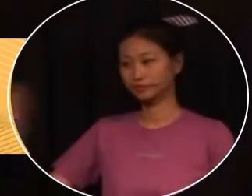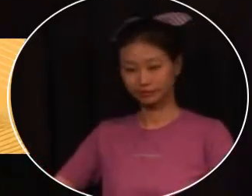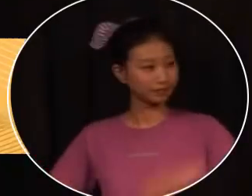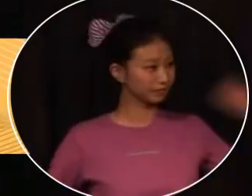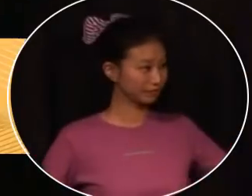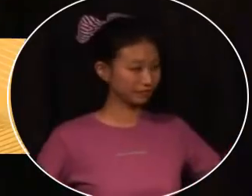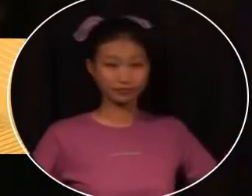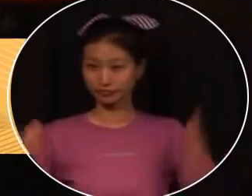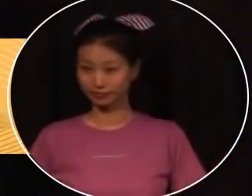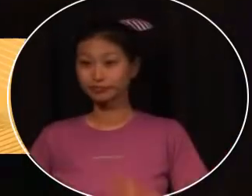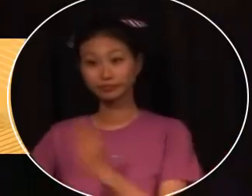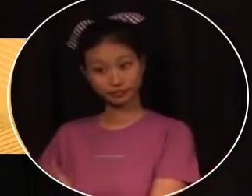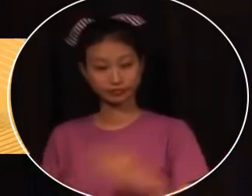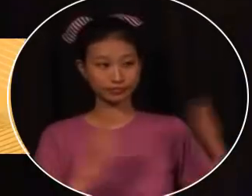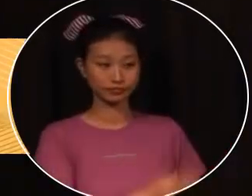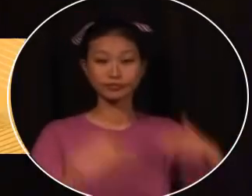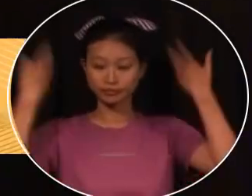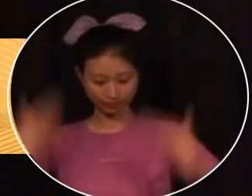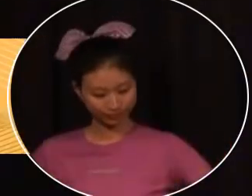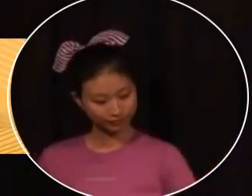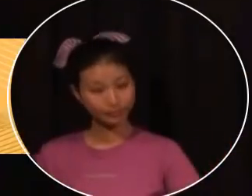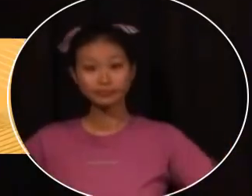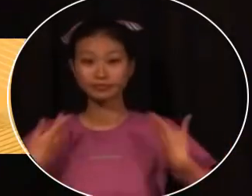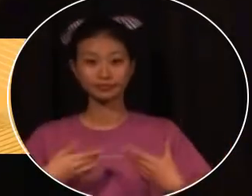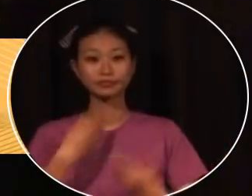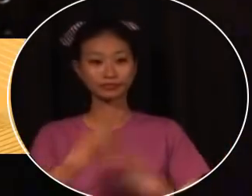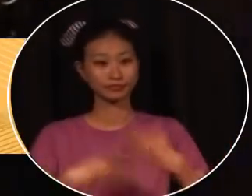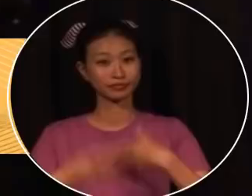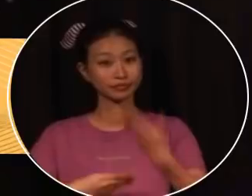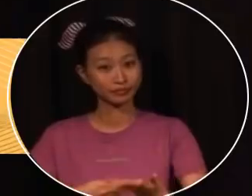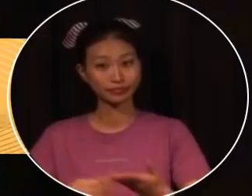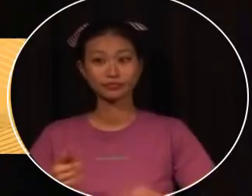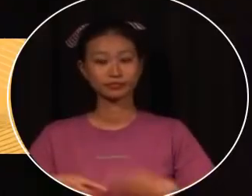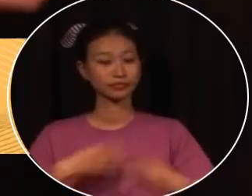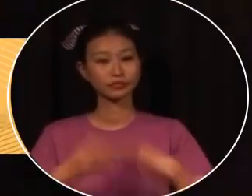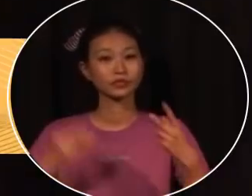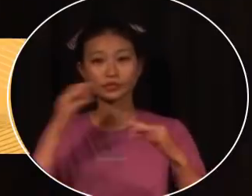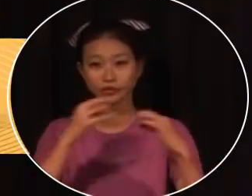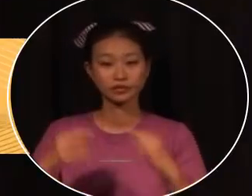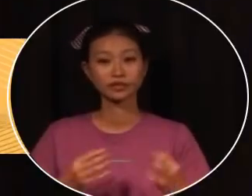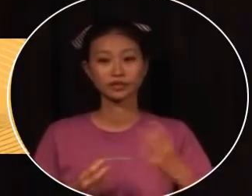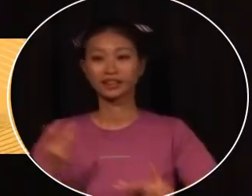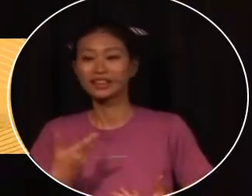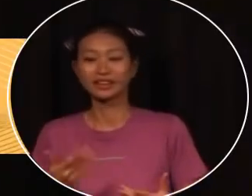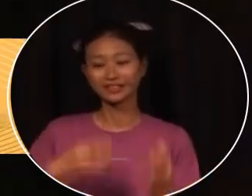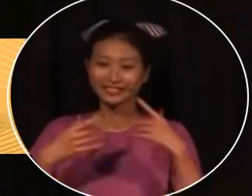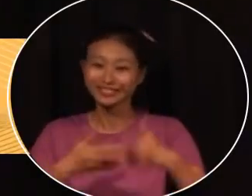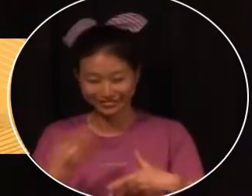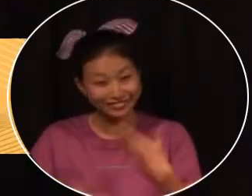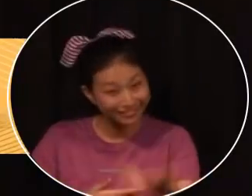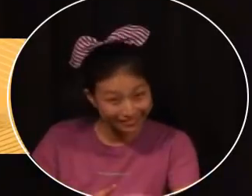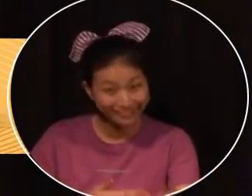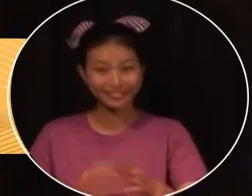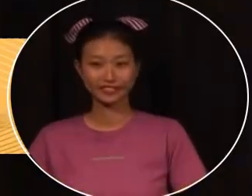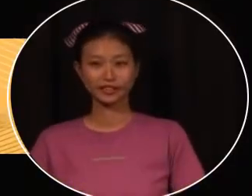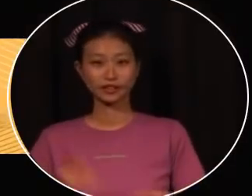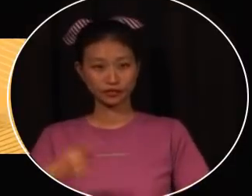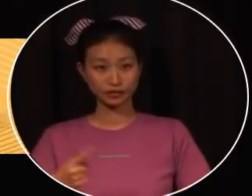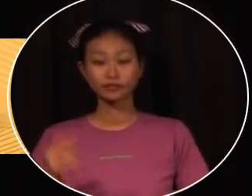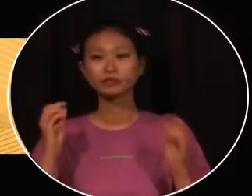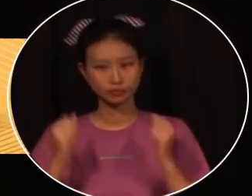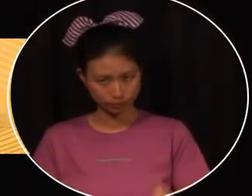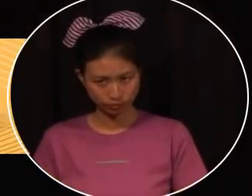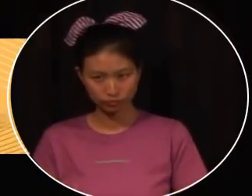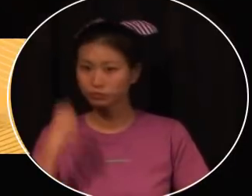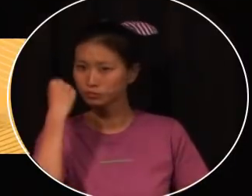才，通通都是台湾大学，那这些企业们到底该怎么样去做一个选择呢？请你好好的回答一下这个问题啊。